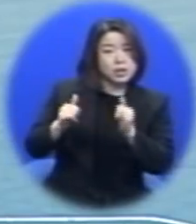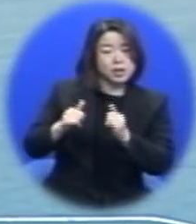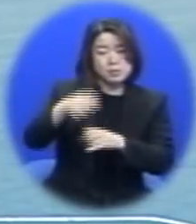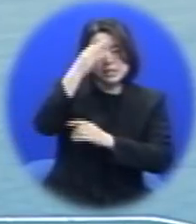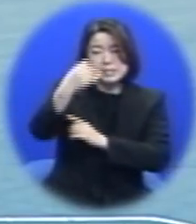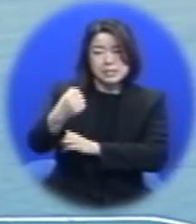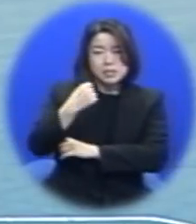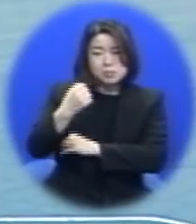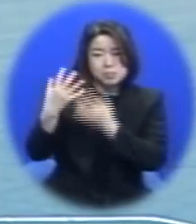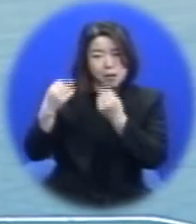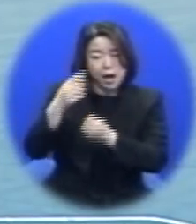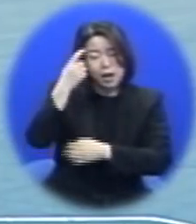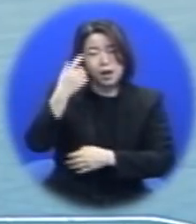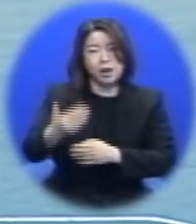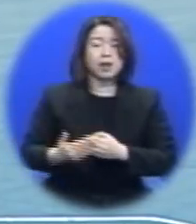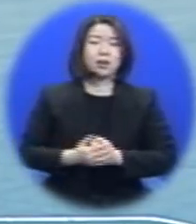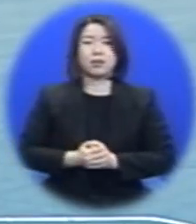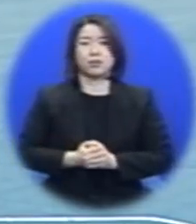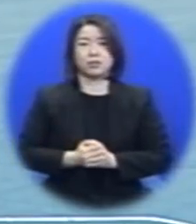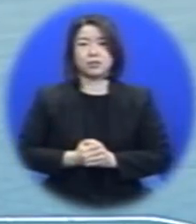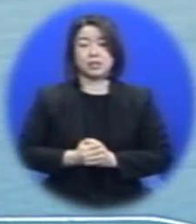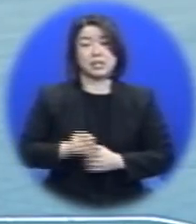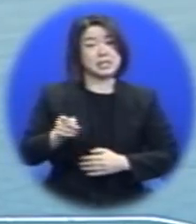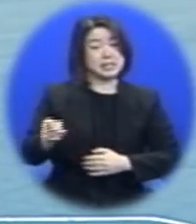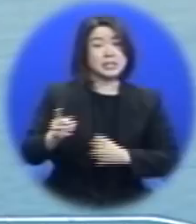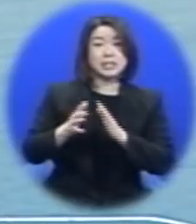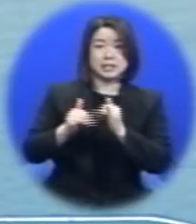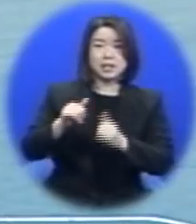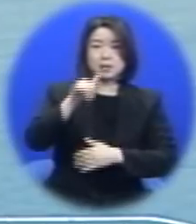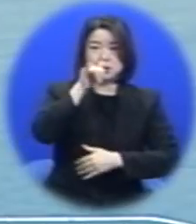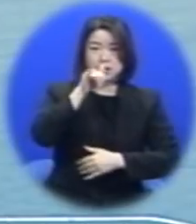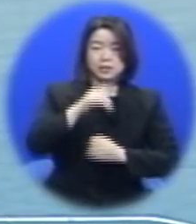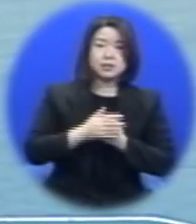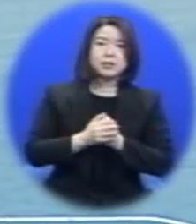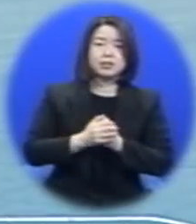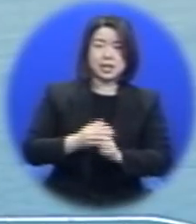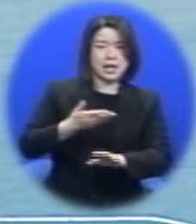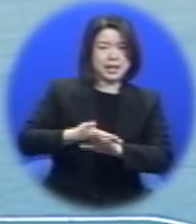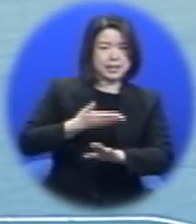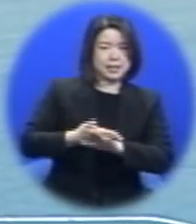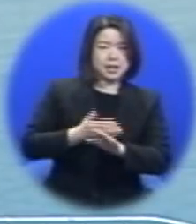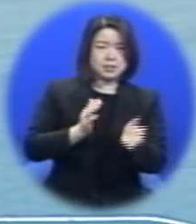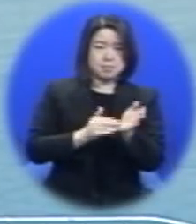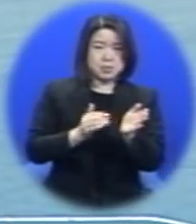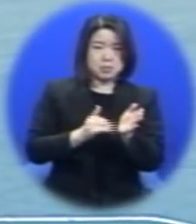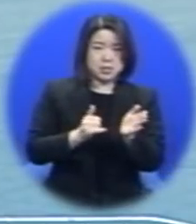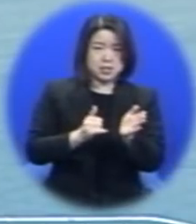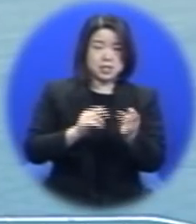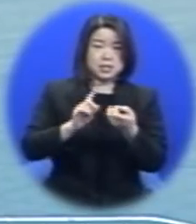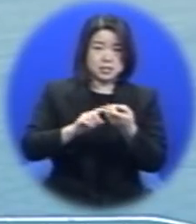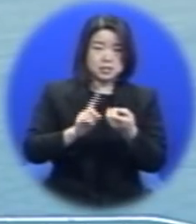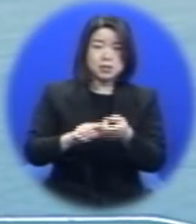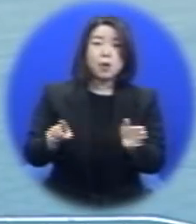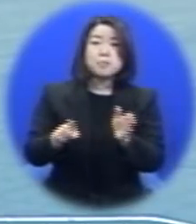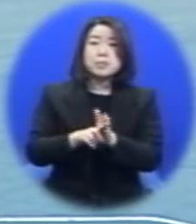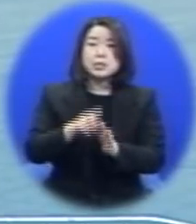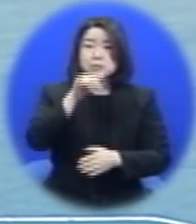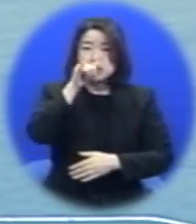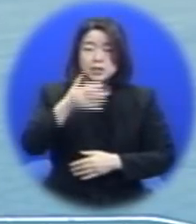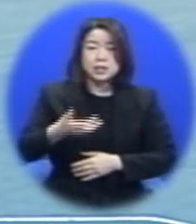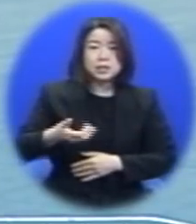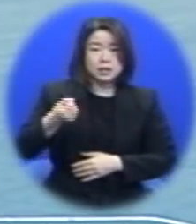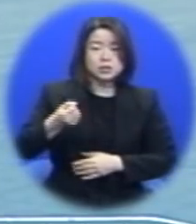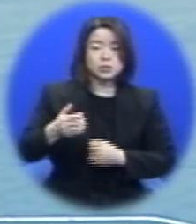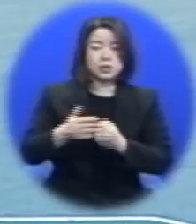능력이 많은 걸까요? 그 사람에게 있는 남다른 비밀스러운 믿음이 있기 때문입니다.